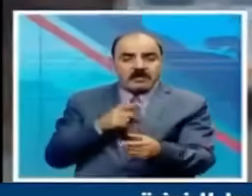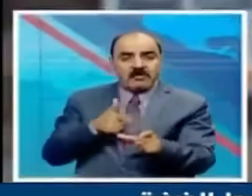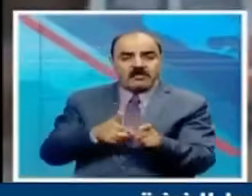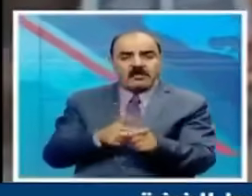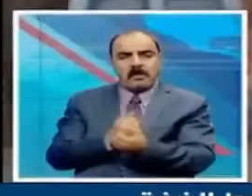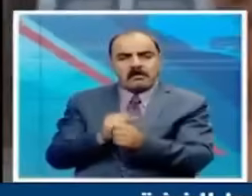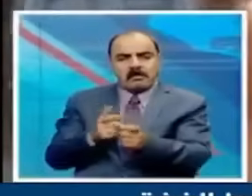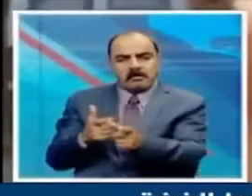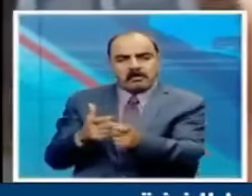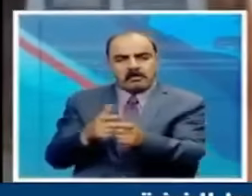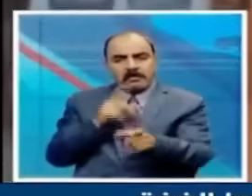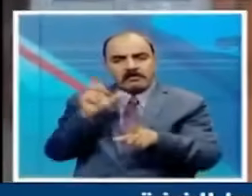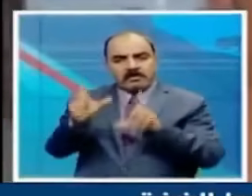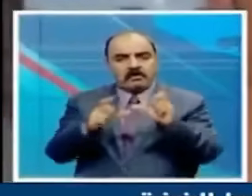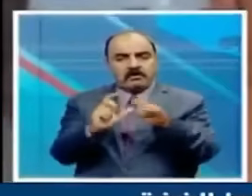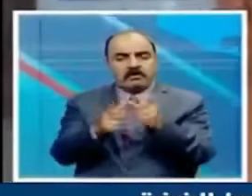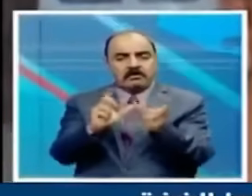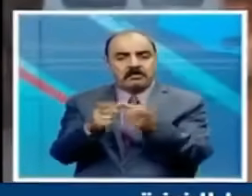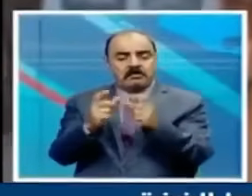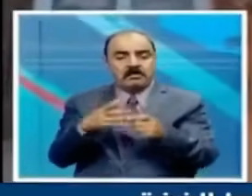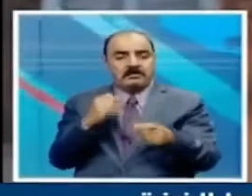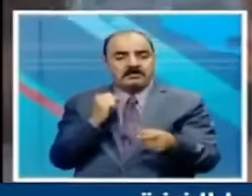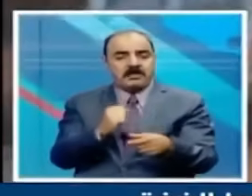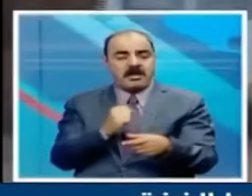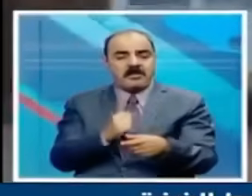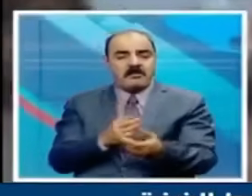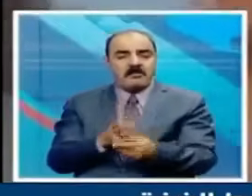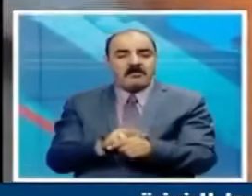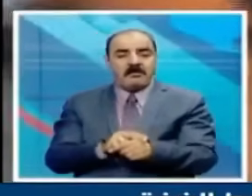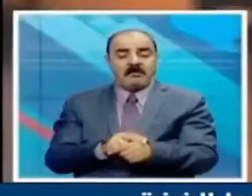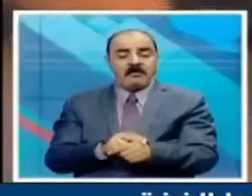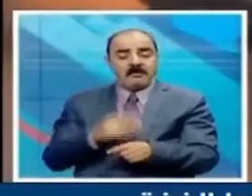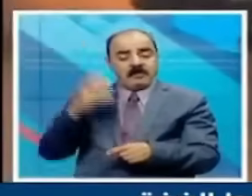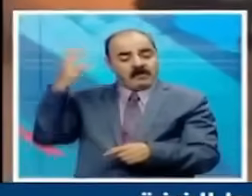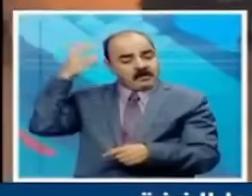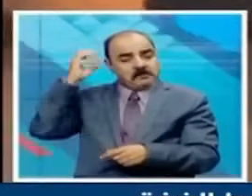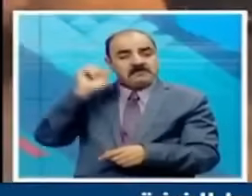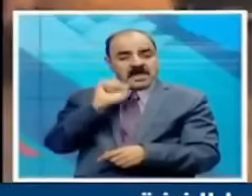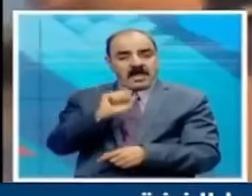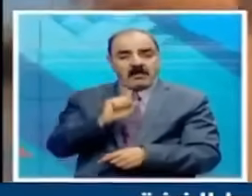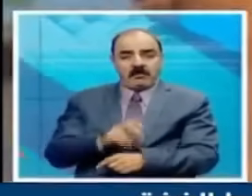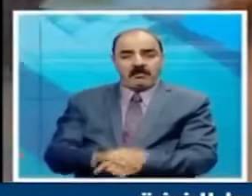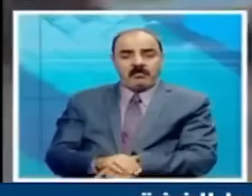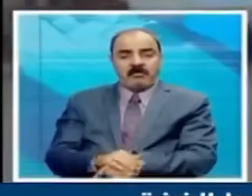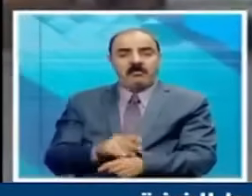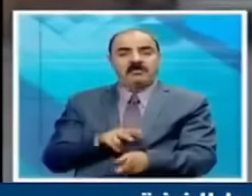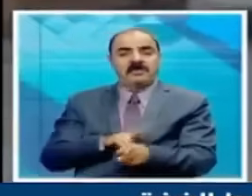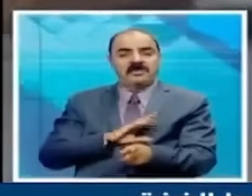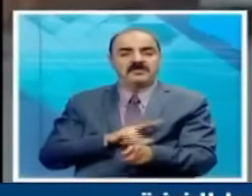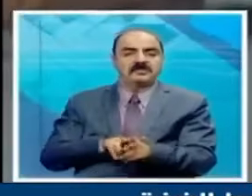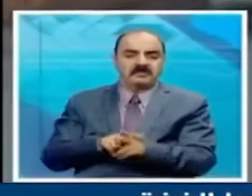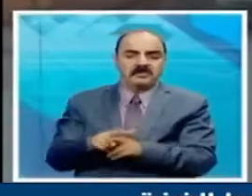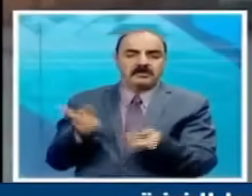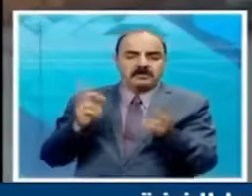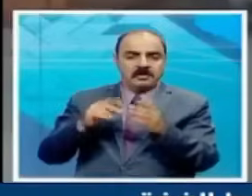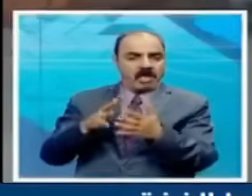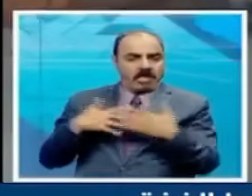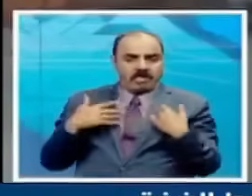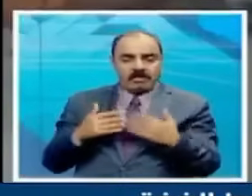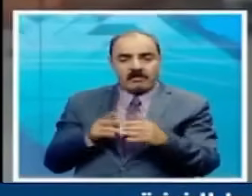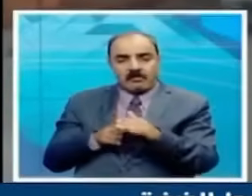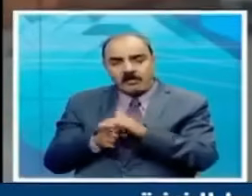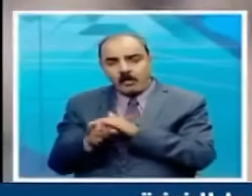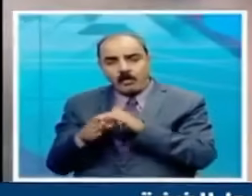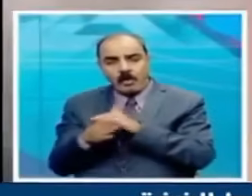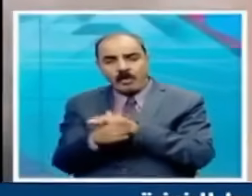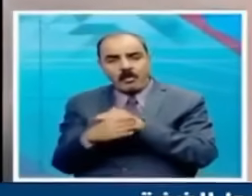وقود في مخيم الجلزون شمال رام الله قرب مستوطنة بيت إيل. في سياق نفسه، اقتحمت قوات